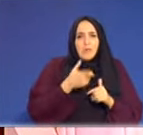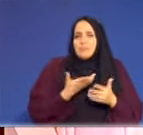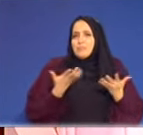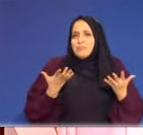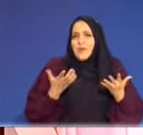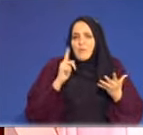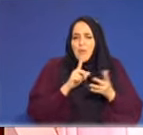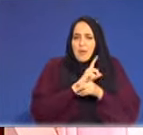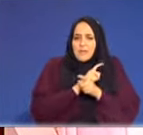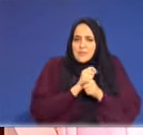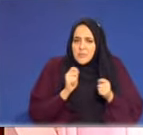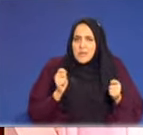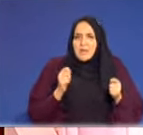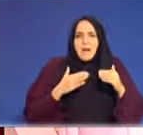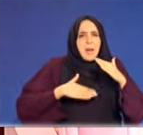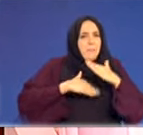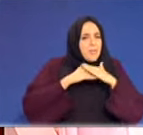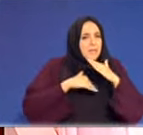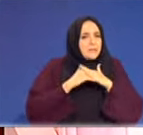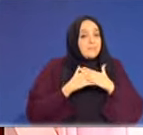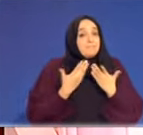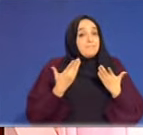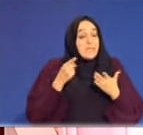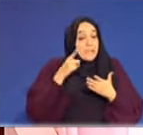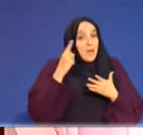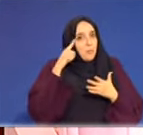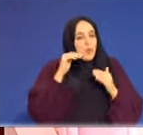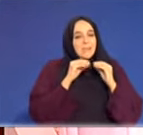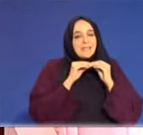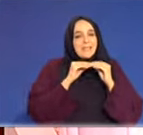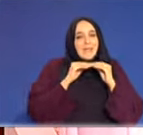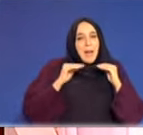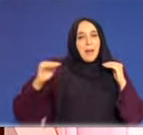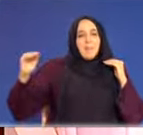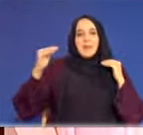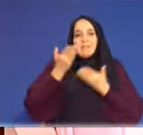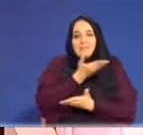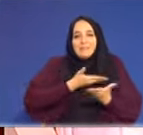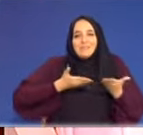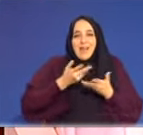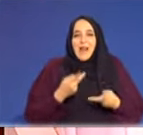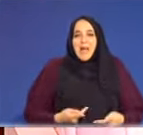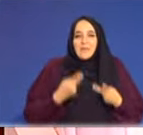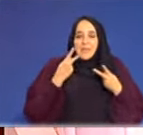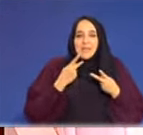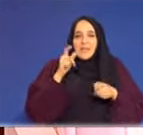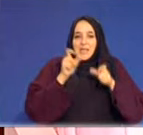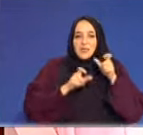احترام ومراعاة الحدود، هذا الذي يحقق الاستقرار بين الناس، هذا الذي